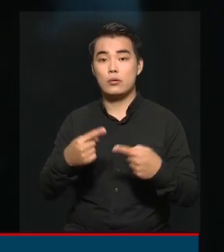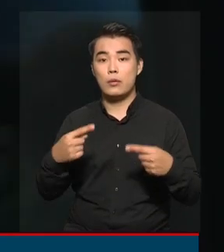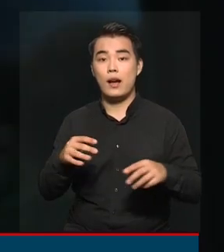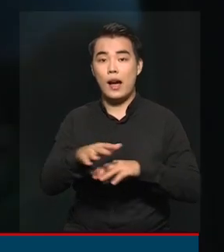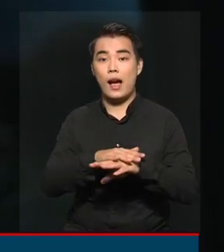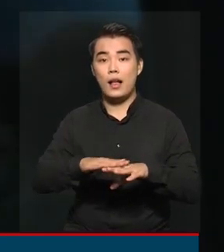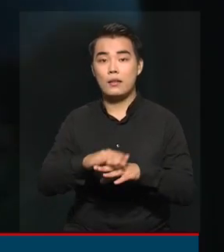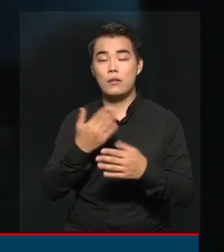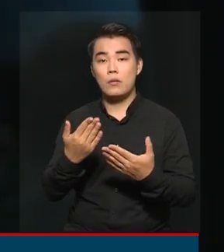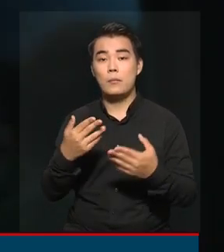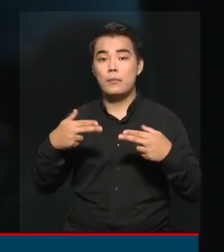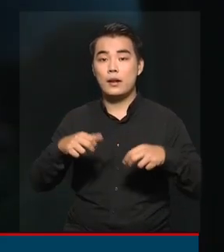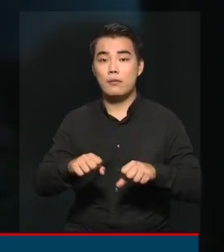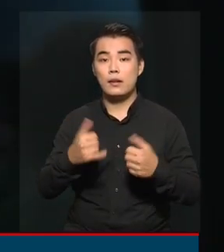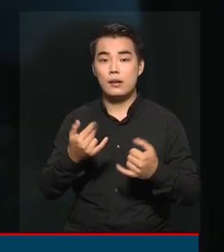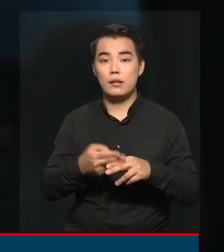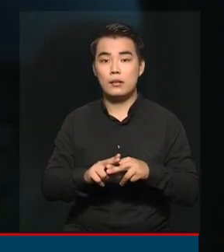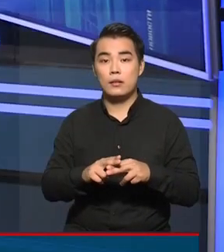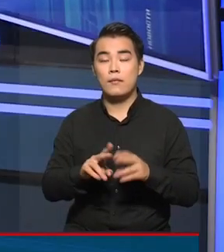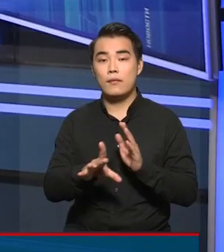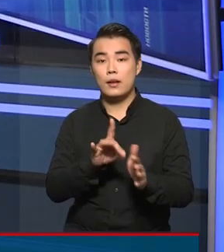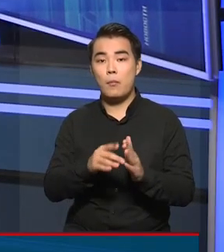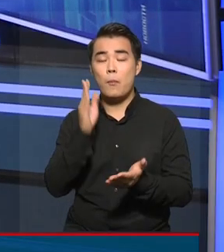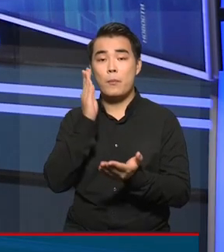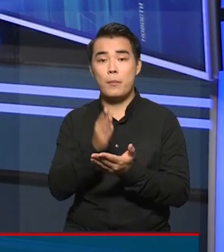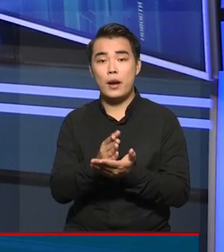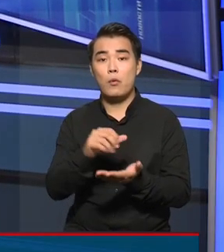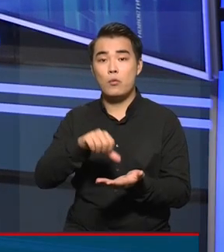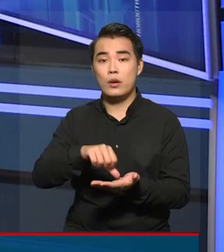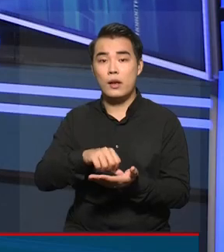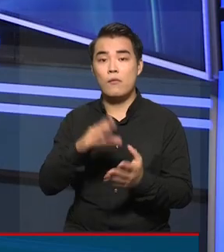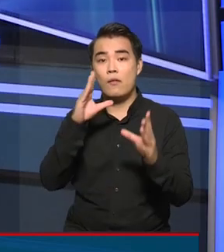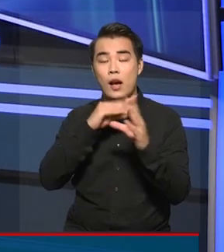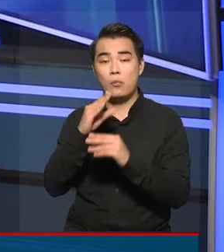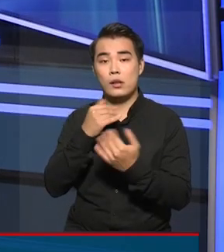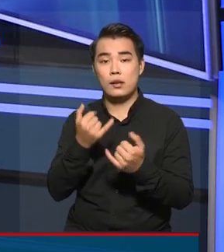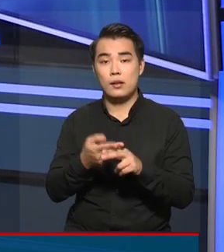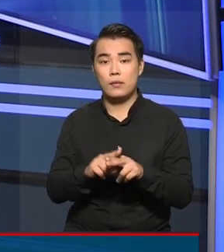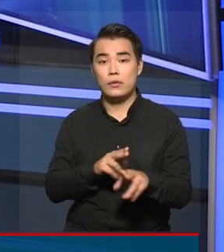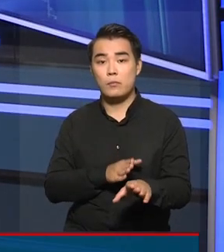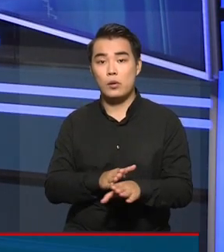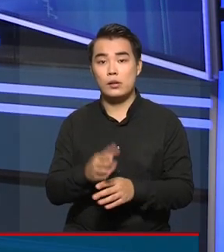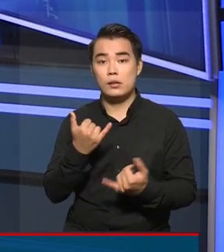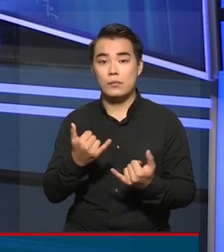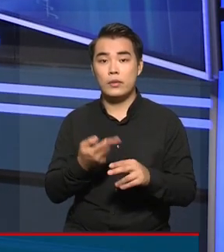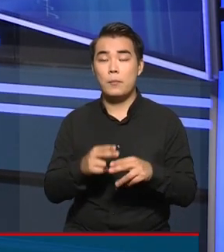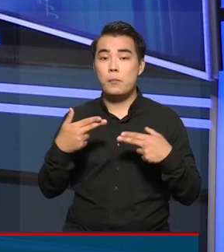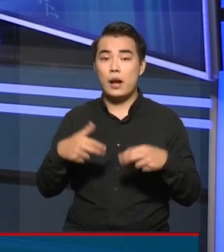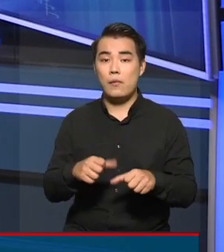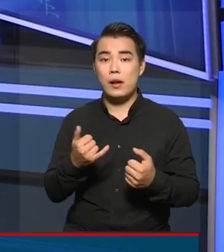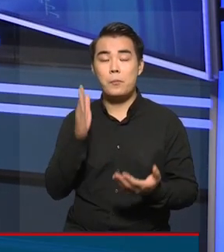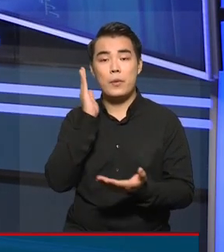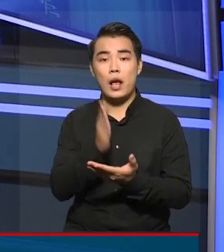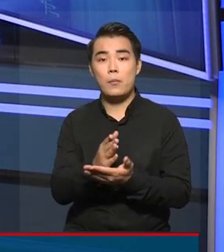халықтың конституциялық құқықтарын, яғни сайлауға тікелей қатысу мүмкіндіктерін, барлығын конституциялық яғни құқықтарын